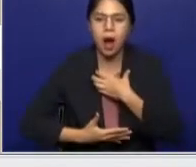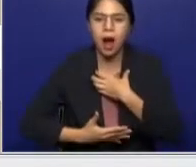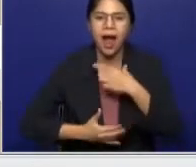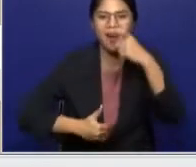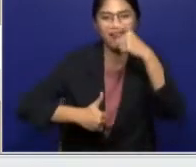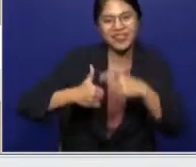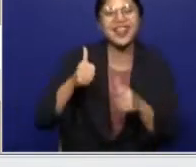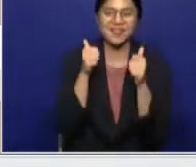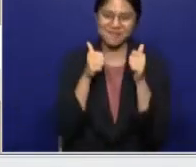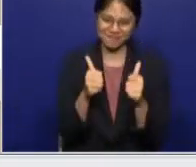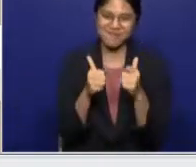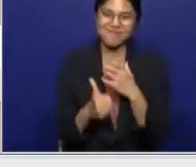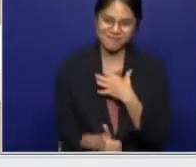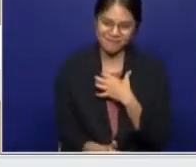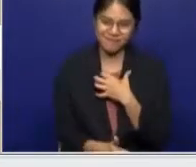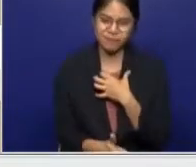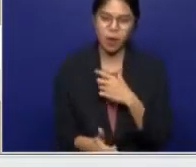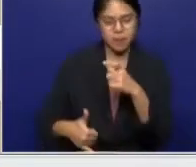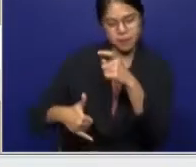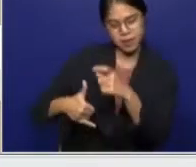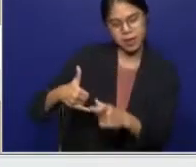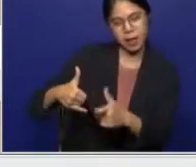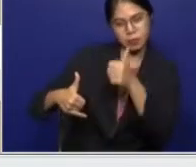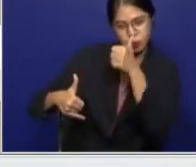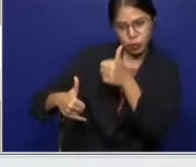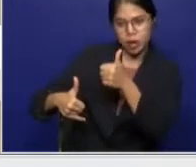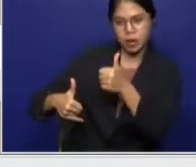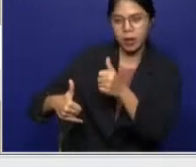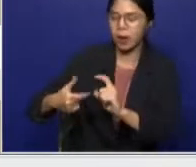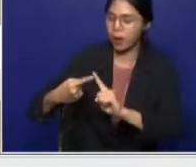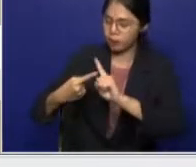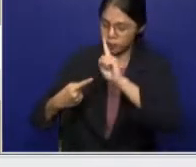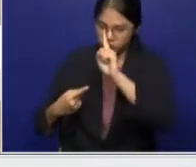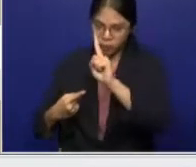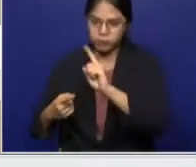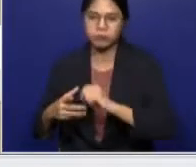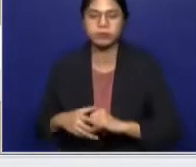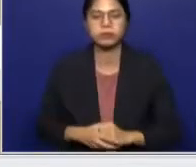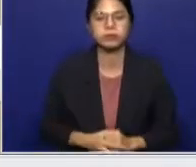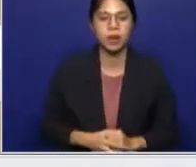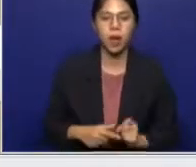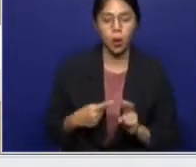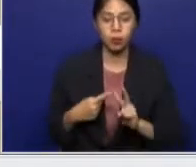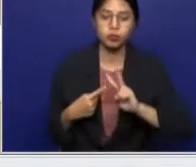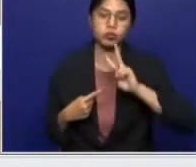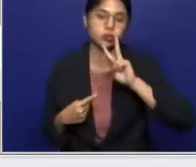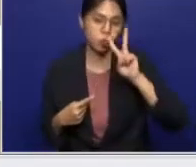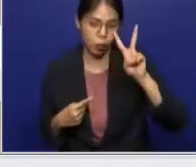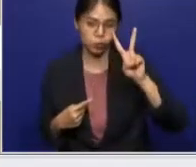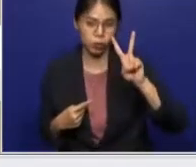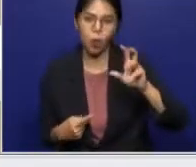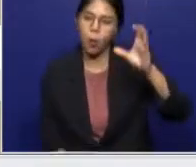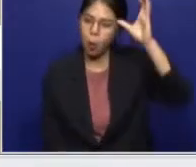ยดีนะครับเรื่องนิสัยดีมาอันดับหนึ่งนะครับอันดับสองมีความ